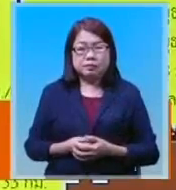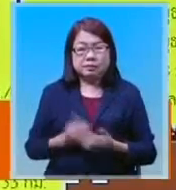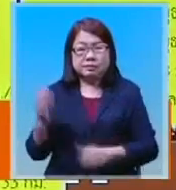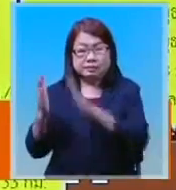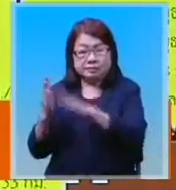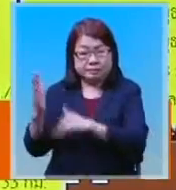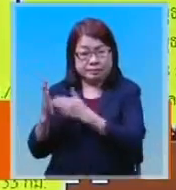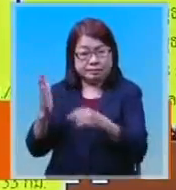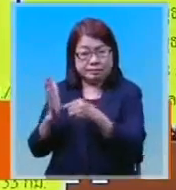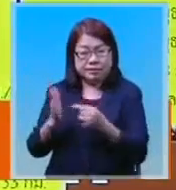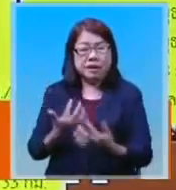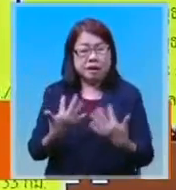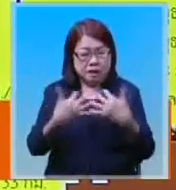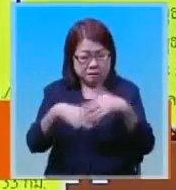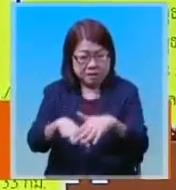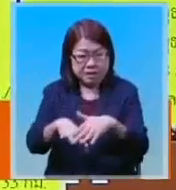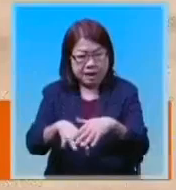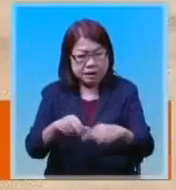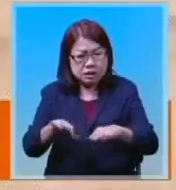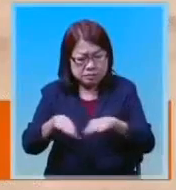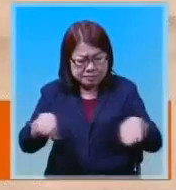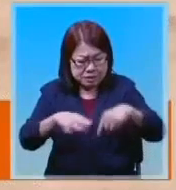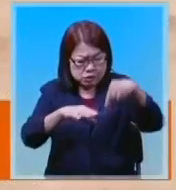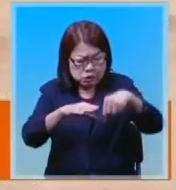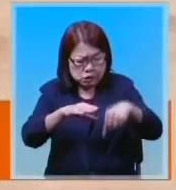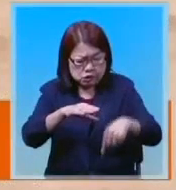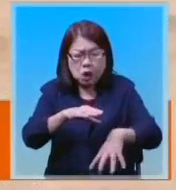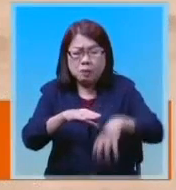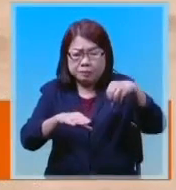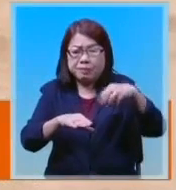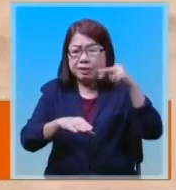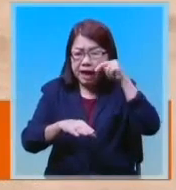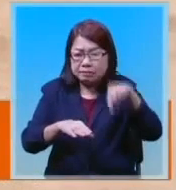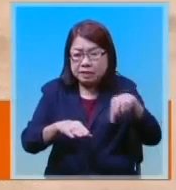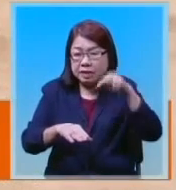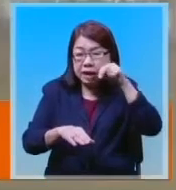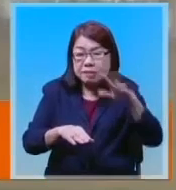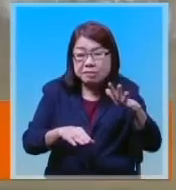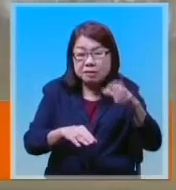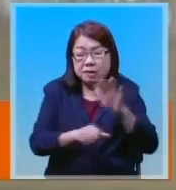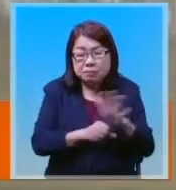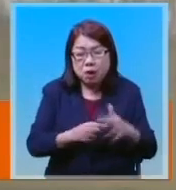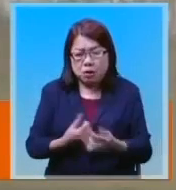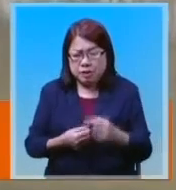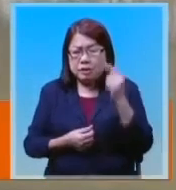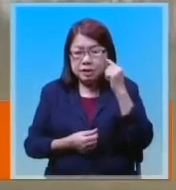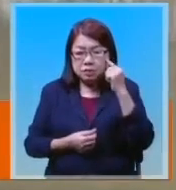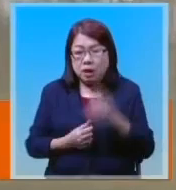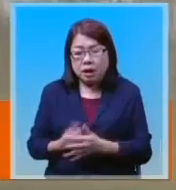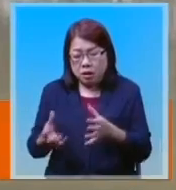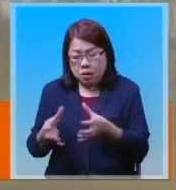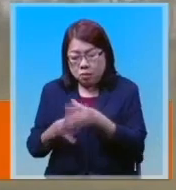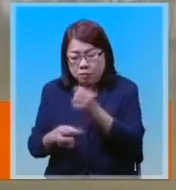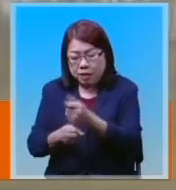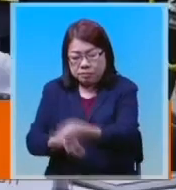ขอการจ่อบ่อน้ำบาดาลในพื้นที่เสี่ยงขาดแคลนน้ำโดยมีความกังวลว่าหากภาคการเกษตรยังไม่สามารถบริหารจัดการน้ำได้พื้นที่กรุงเทพมหาน